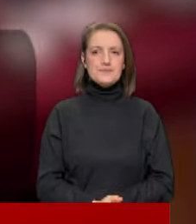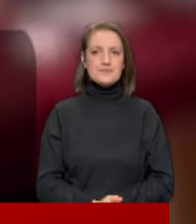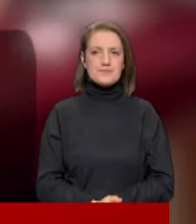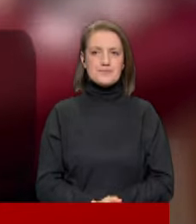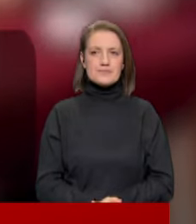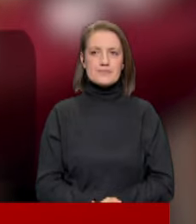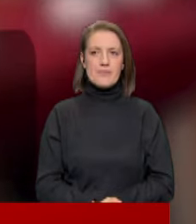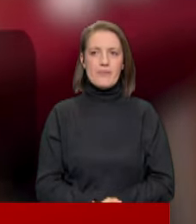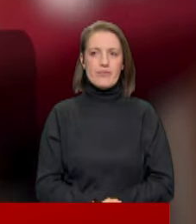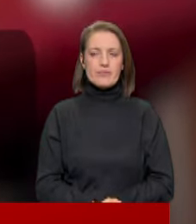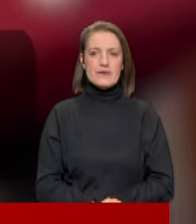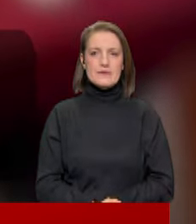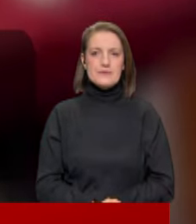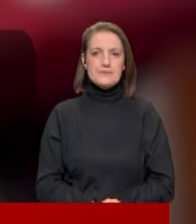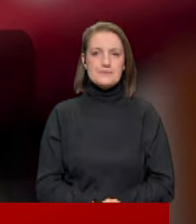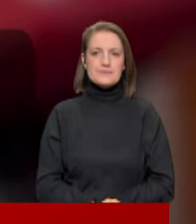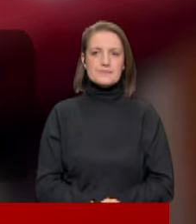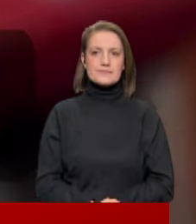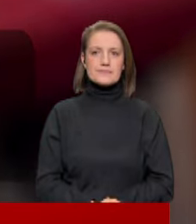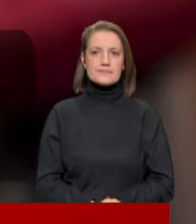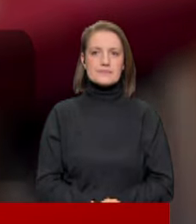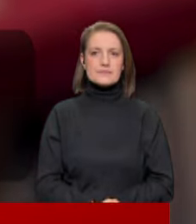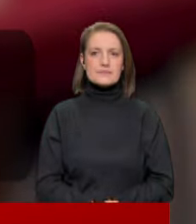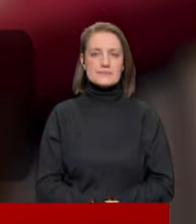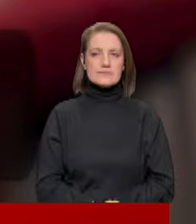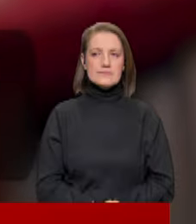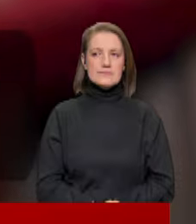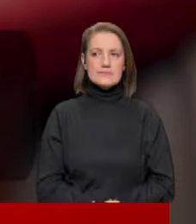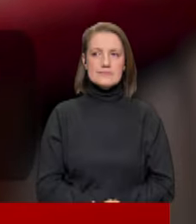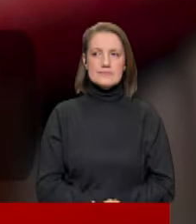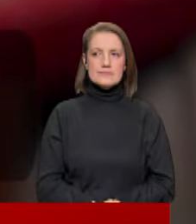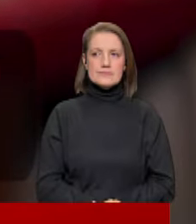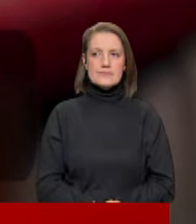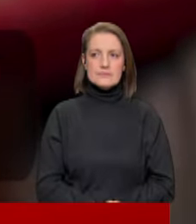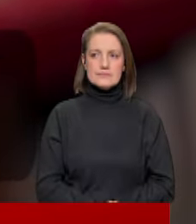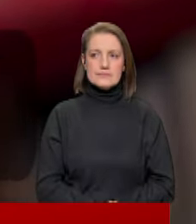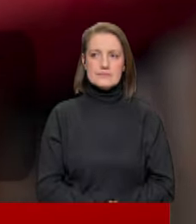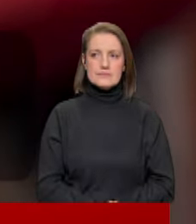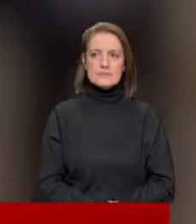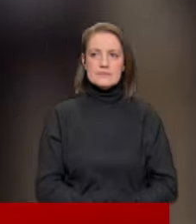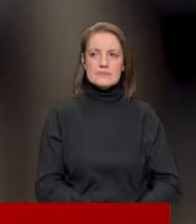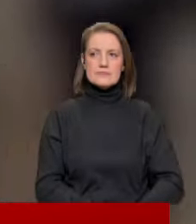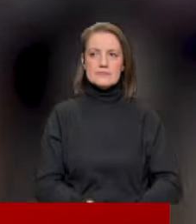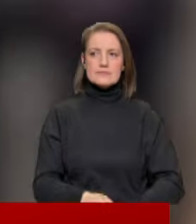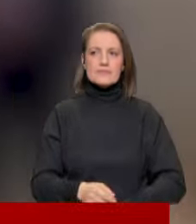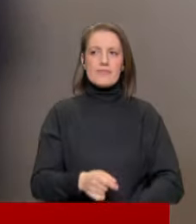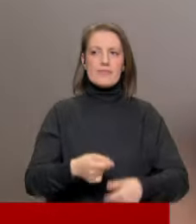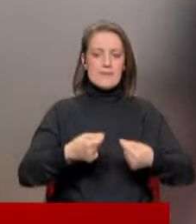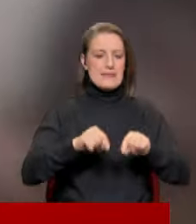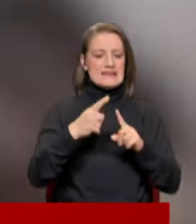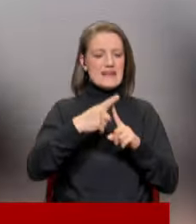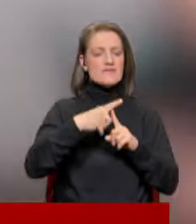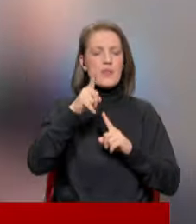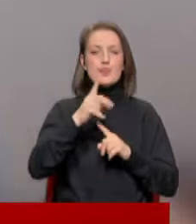her iki başkanımız da hem Bitlis'in hem Tatvan'ın bütün vatandaşların Belediye Başkanı olacak Bitlis Tatvan Devlet